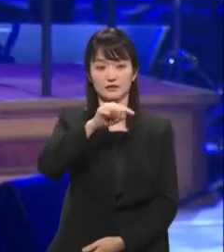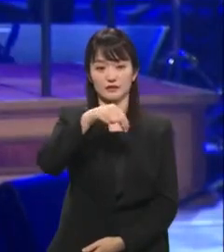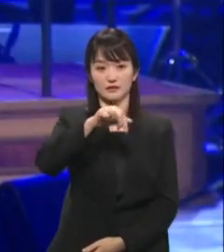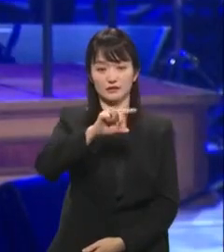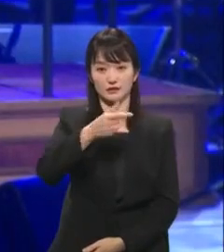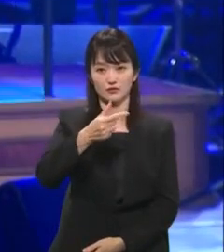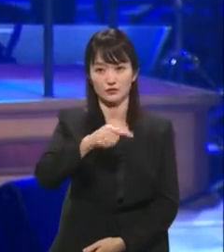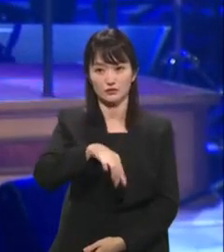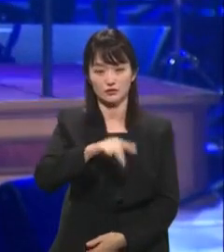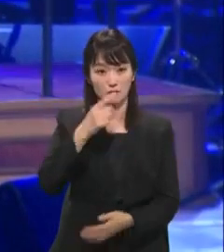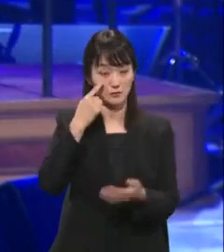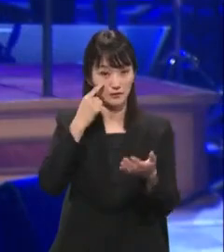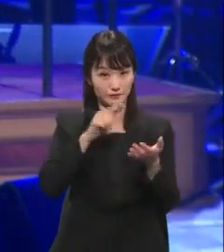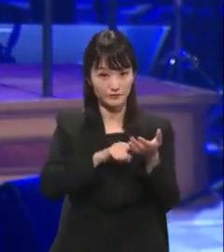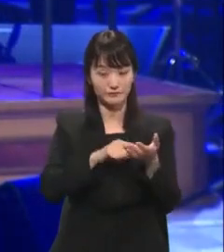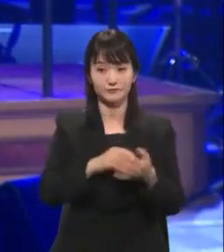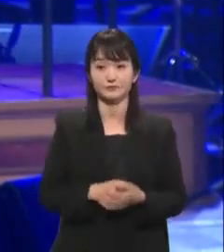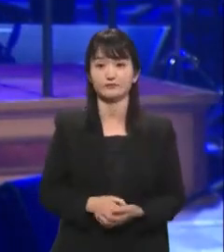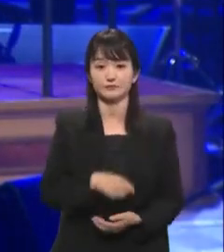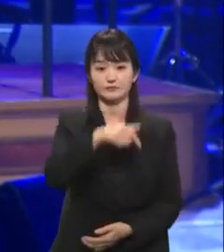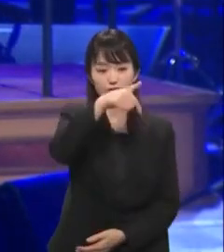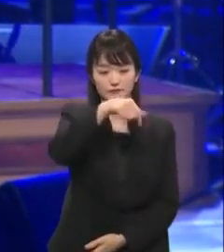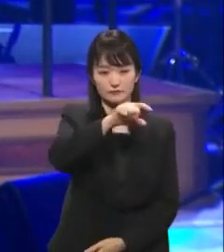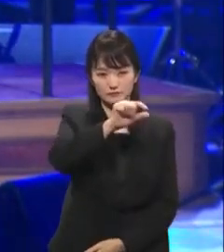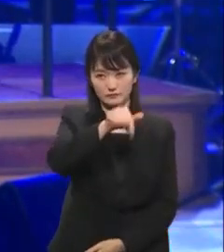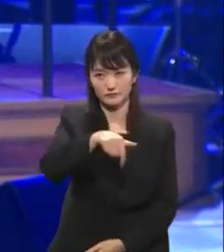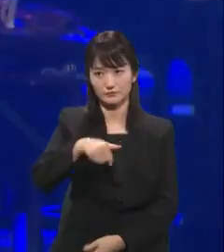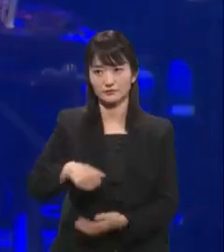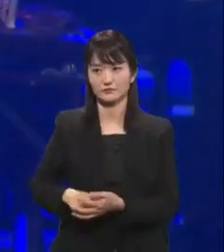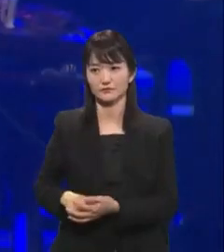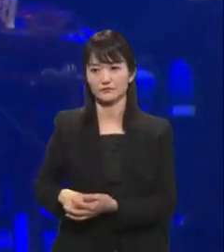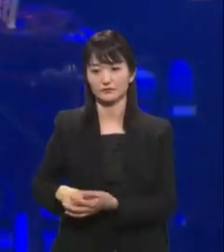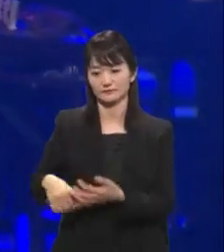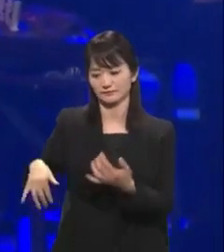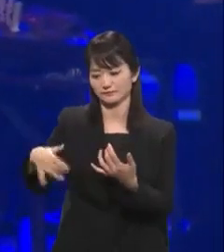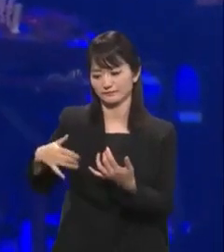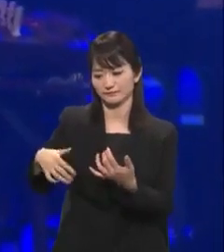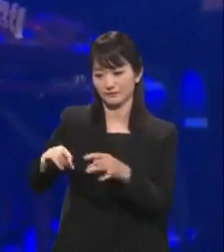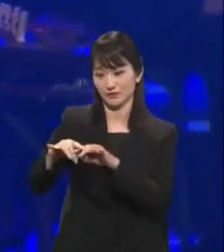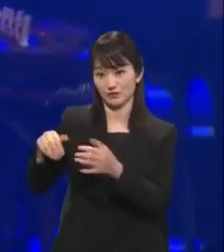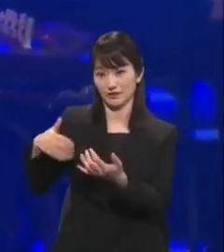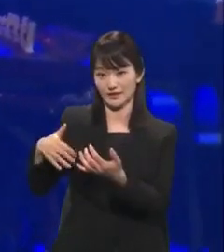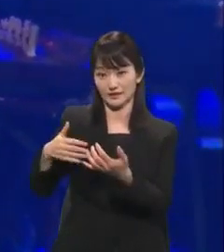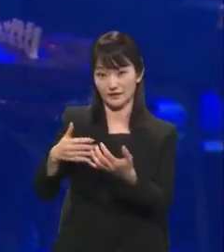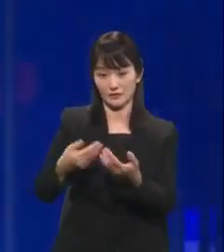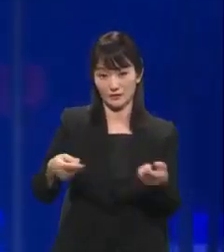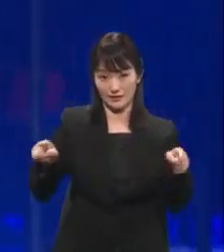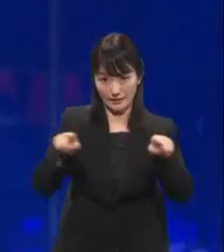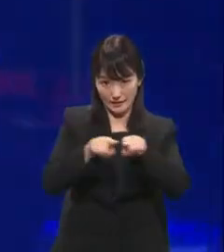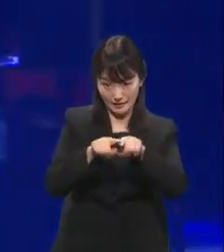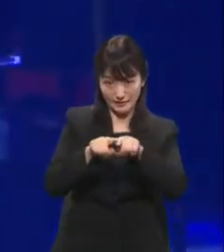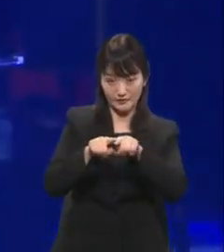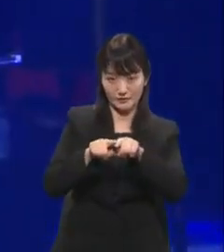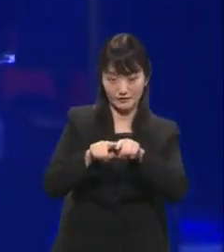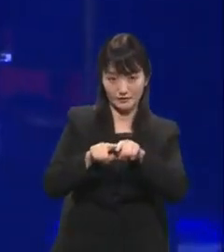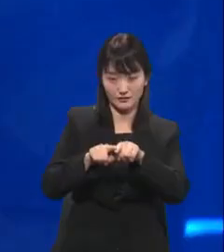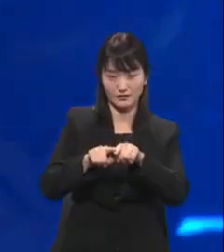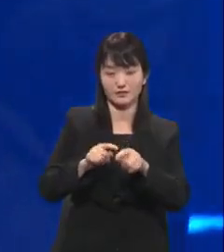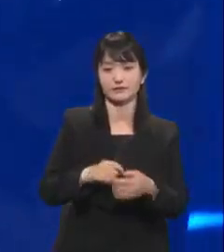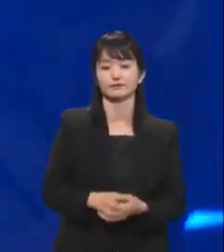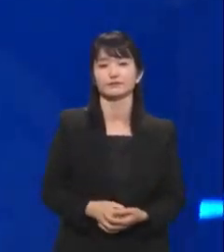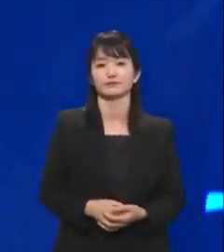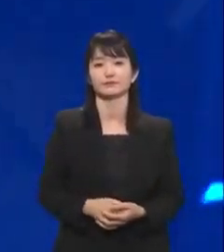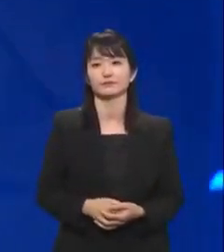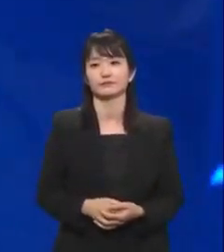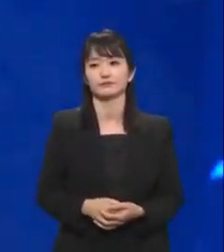그렇죠, 작곡 연주한. 그러니까 국악과 전자 기타의 만남인데. 그렇죠. 기타로 우리 장단과 가락을 현대화